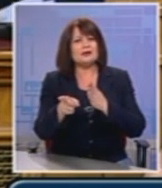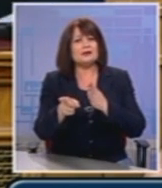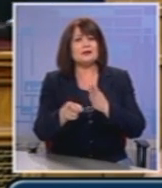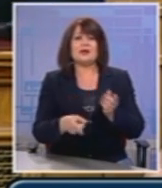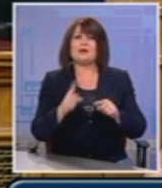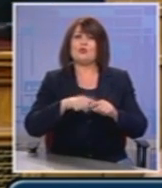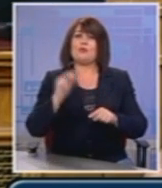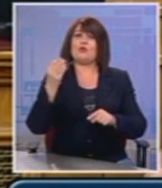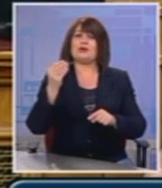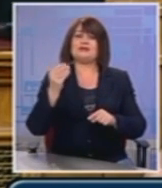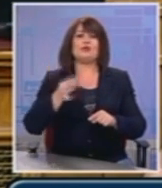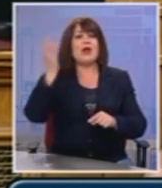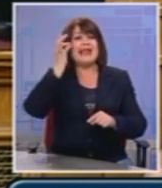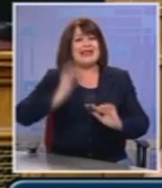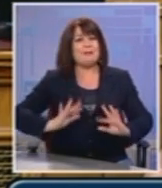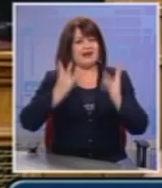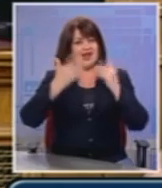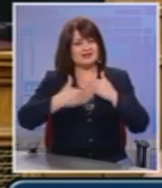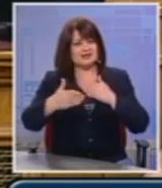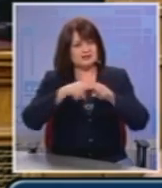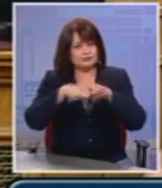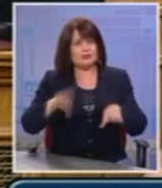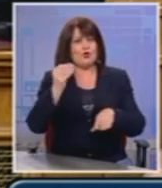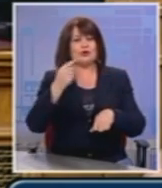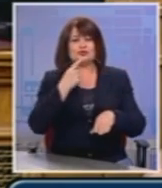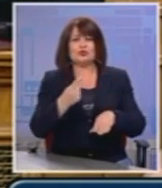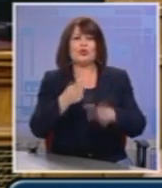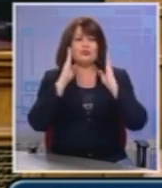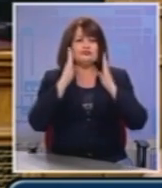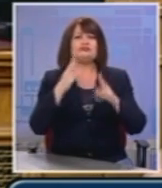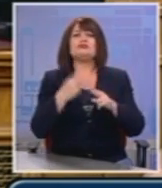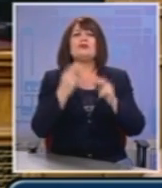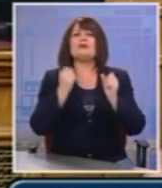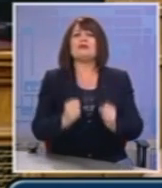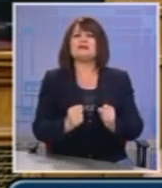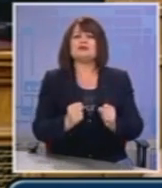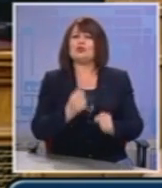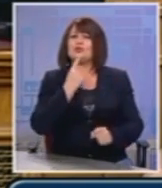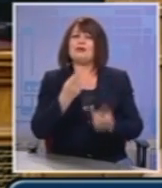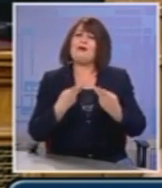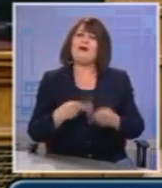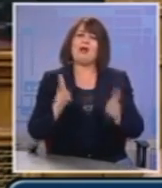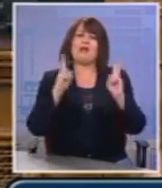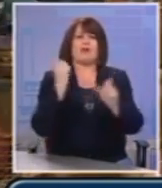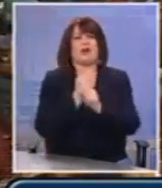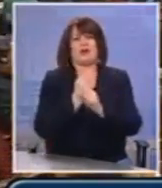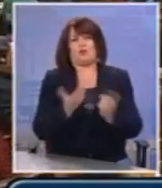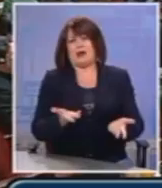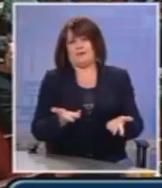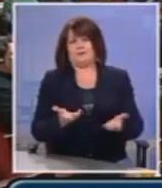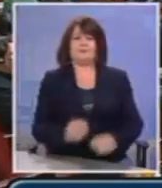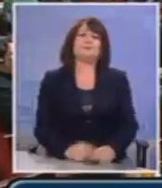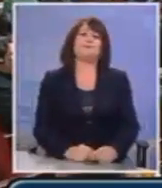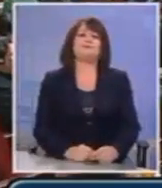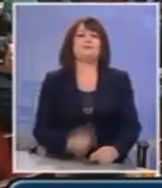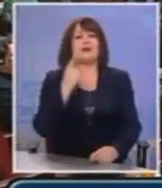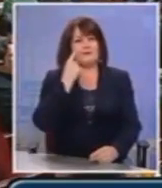εδραιώθηκε μετά τη γαλλική επανάσταση και ο οποίος συμπεριλαμβάνει ως κεντρικό του στοιχείο την λεγόμενη ελευθερία της εργασίας